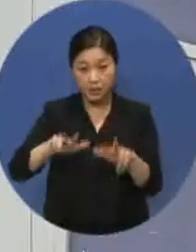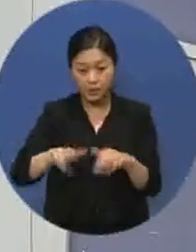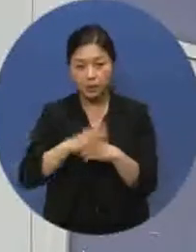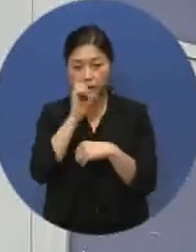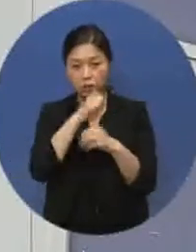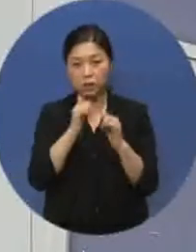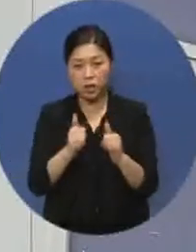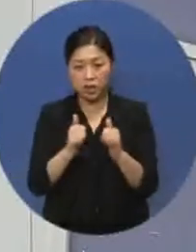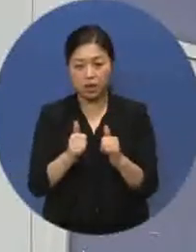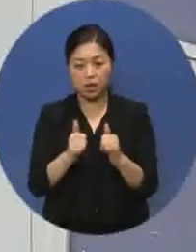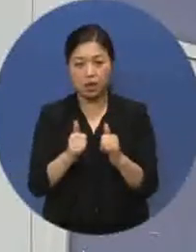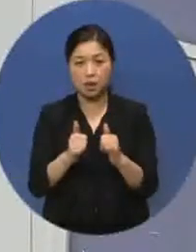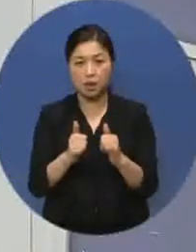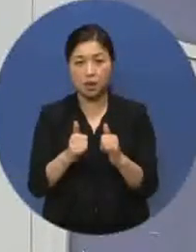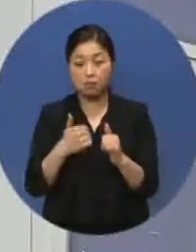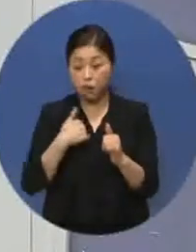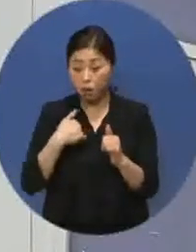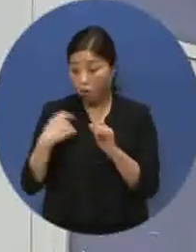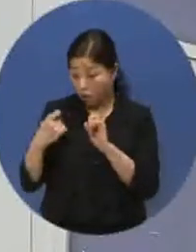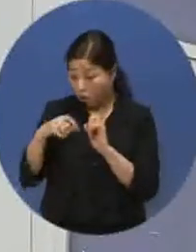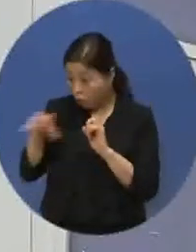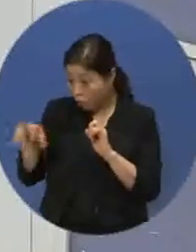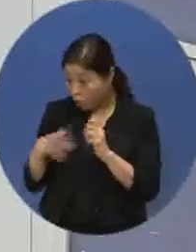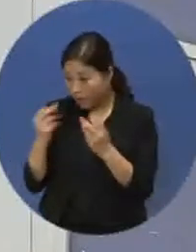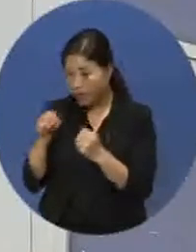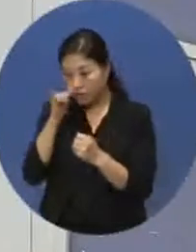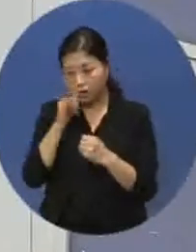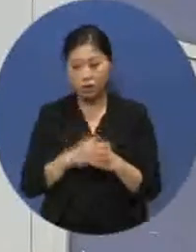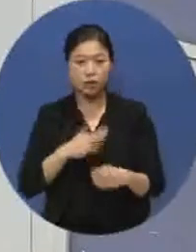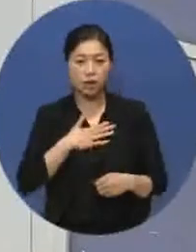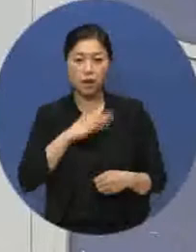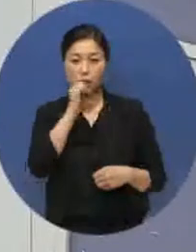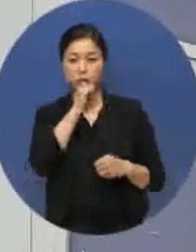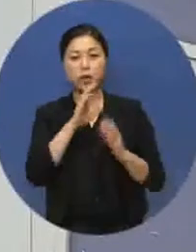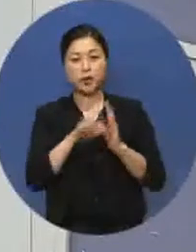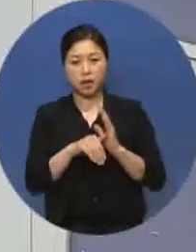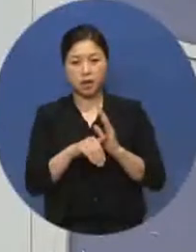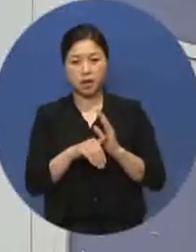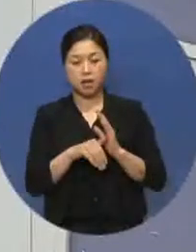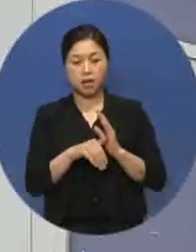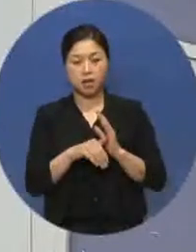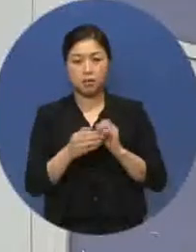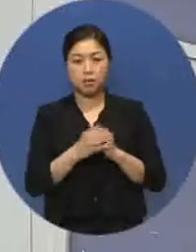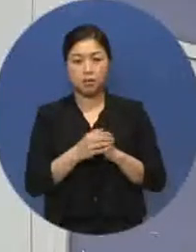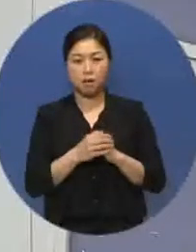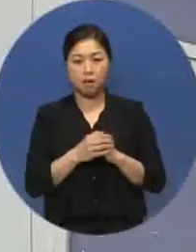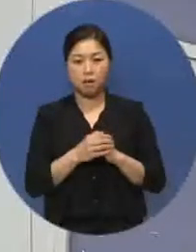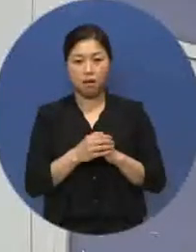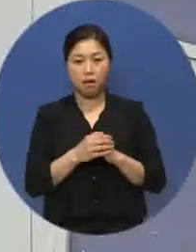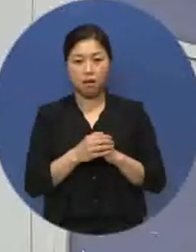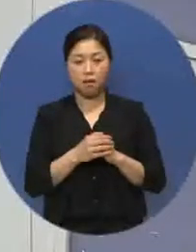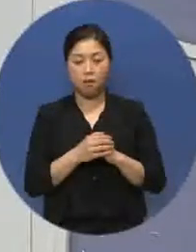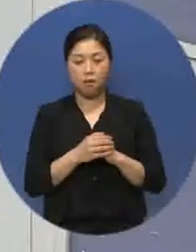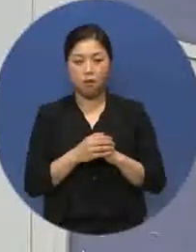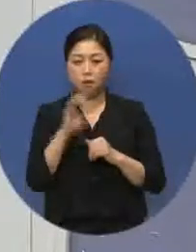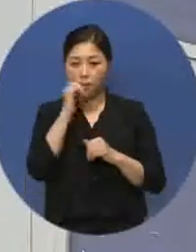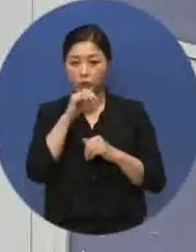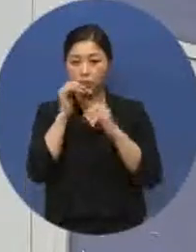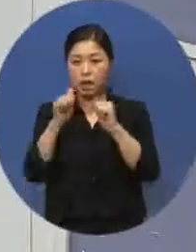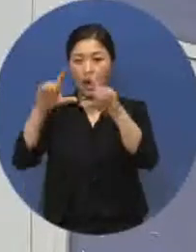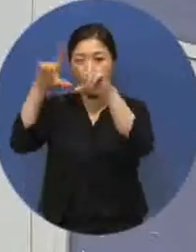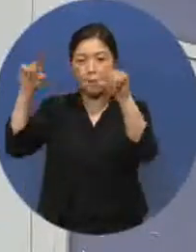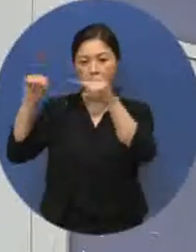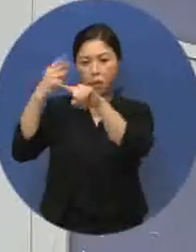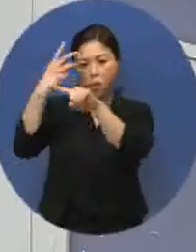변호사가 우리 바로 주변에 있습니다. 제가 변호사 할 때만 해도 길 가다가 변호사 간판을 보기 힘들었던 서초동에나